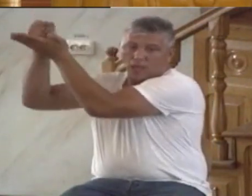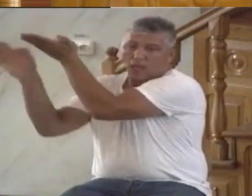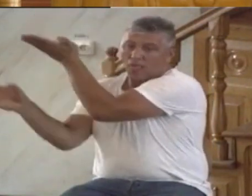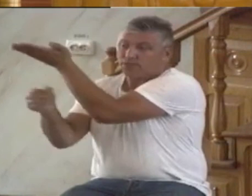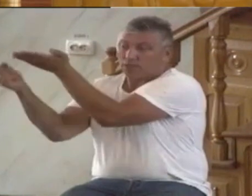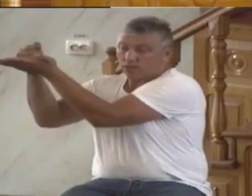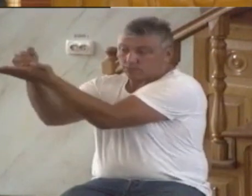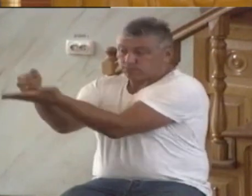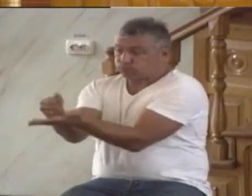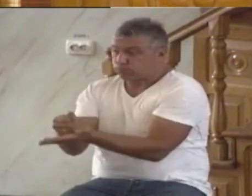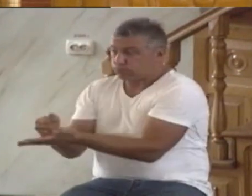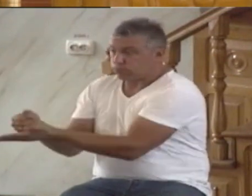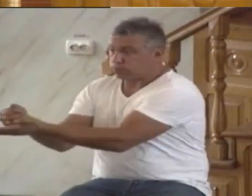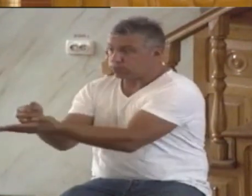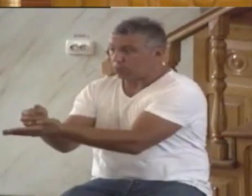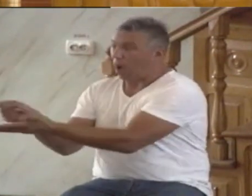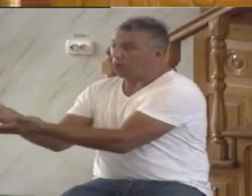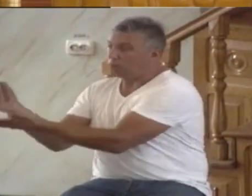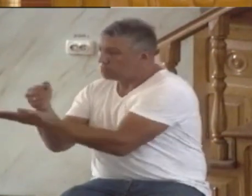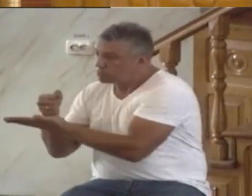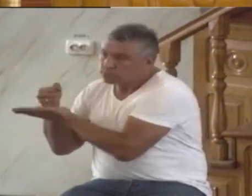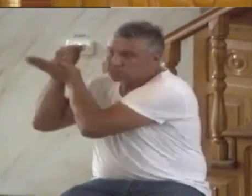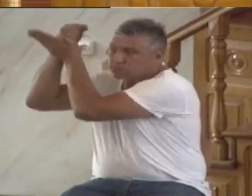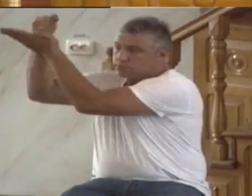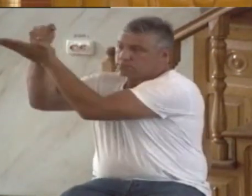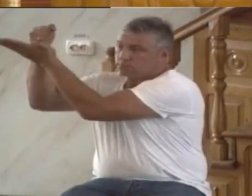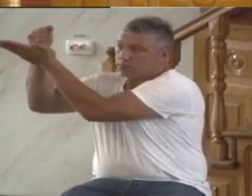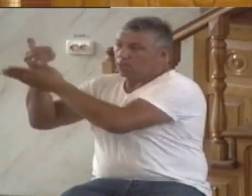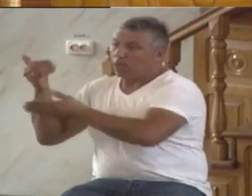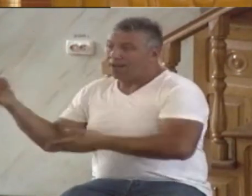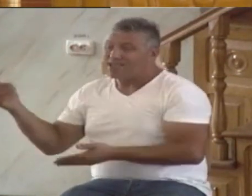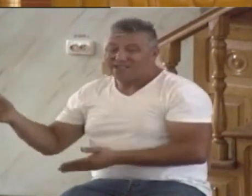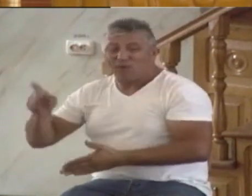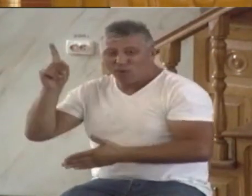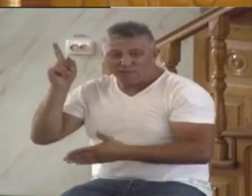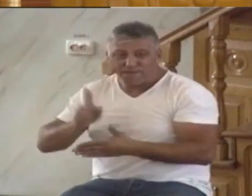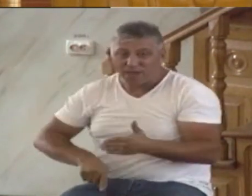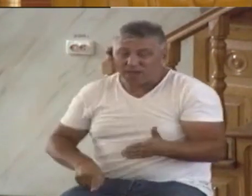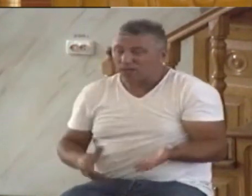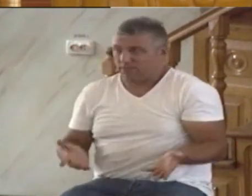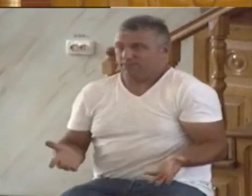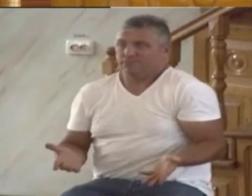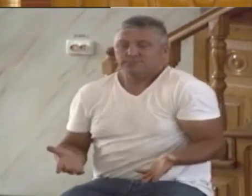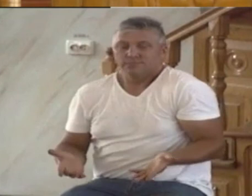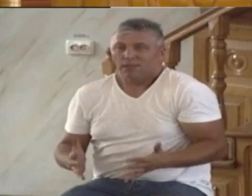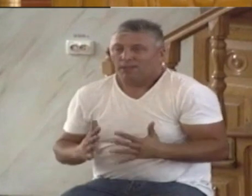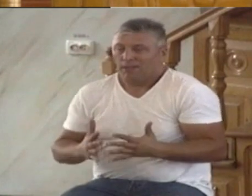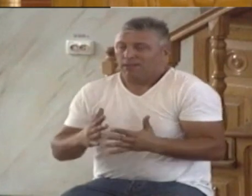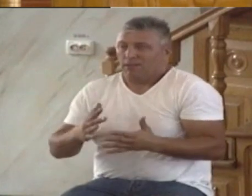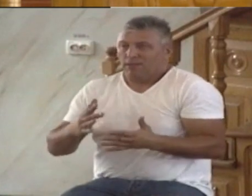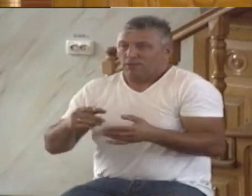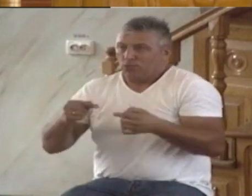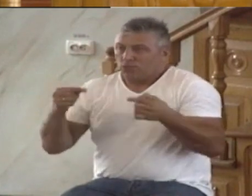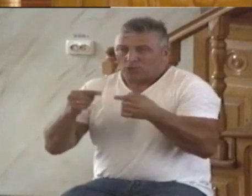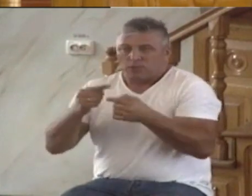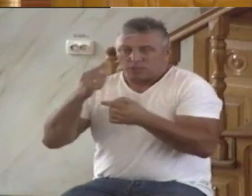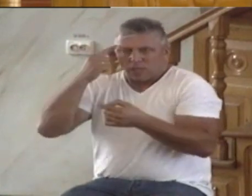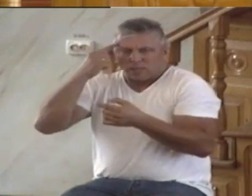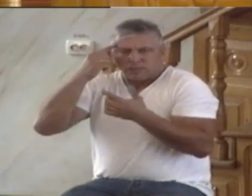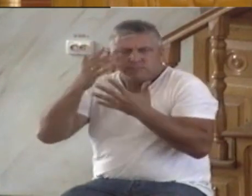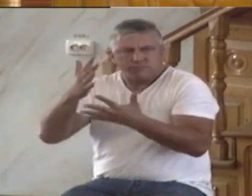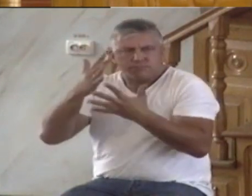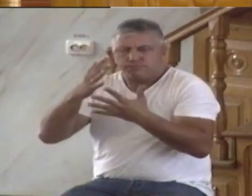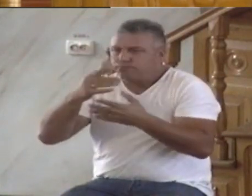Его вера запредельна. Его верность не поддается осмыслению. Он ушел в вечность,